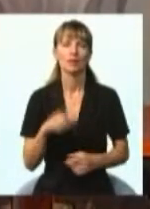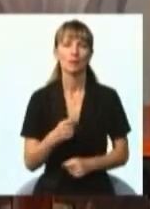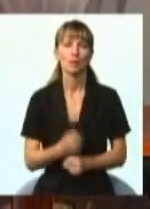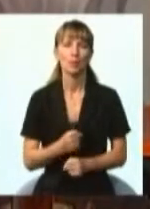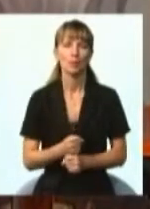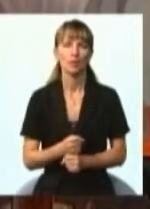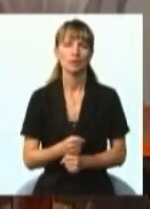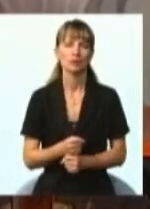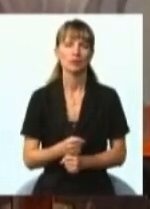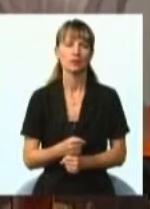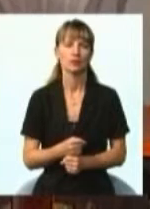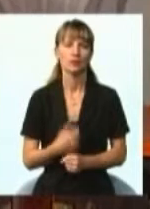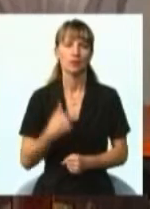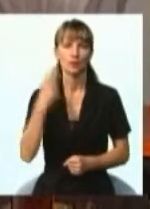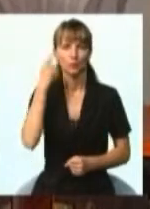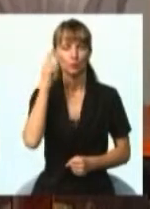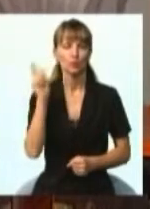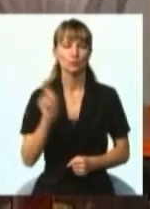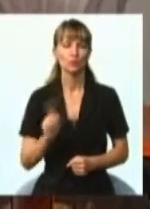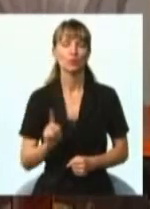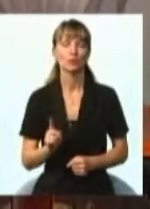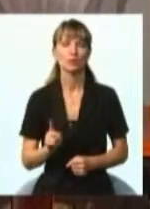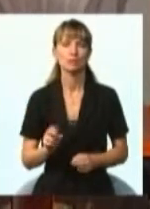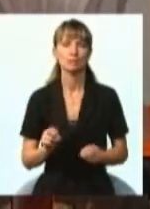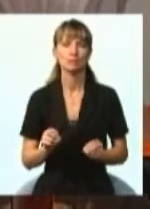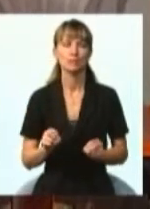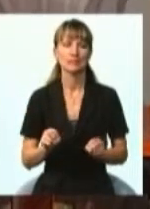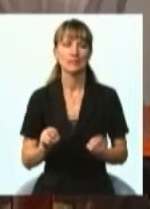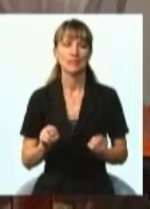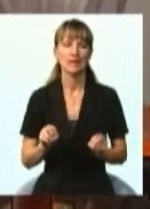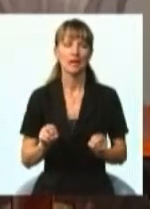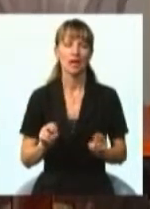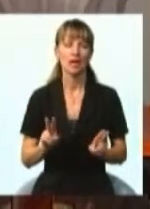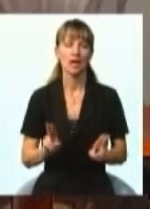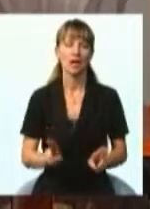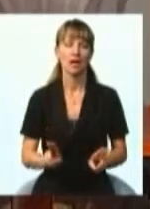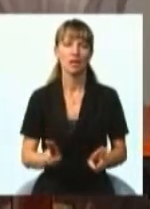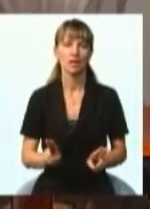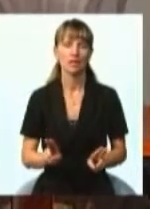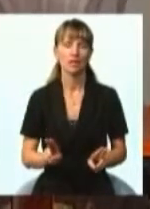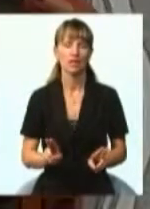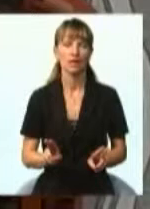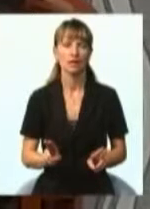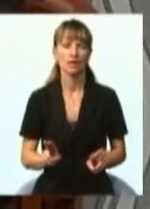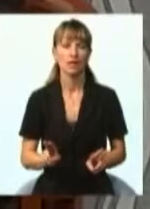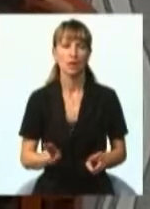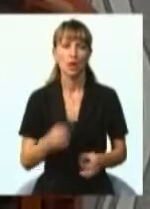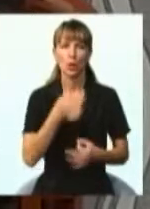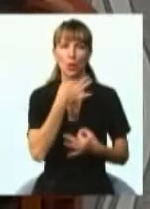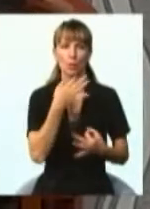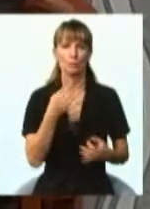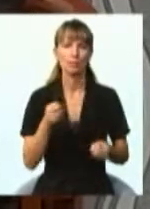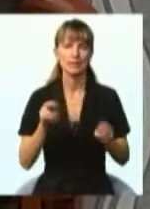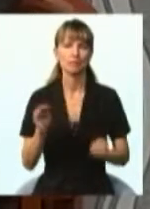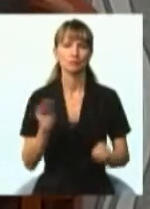Роблять, мені так здається, що спеціальний вогонь. Мабуть, якісь спеціальні